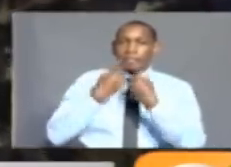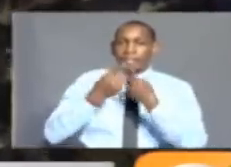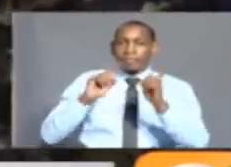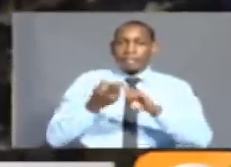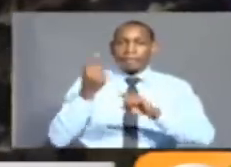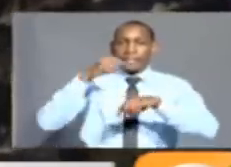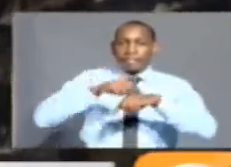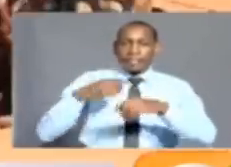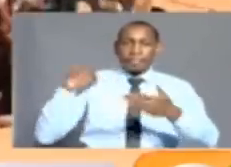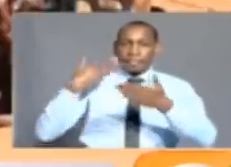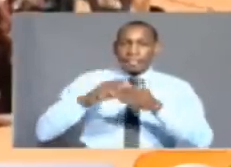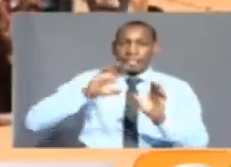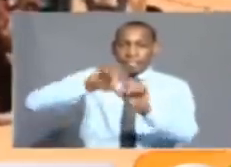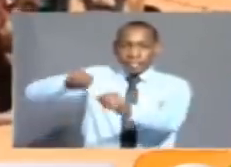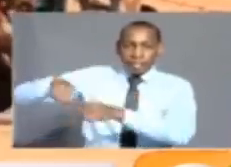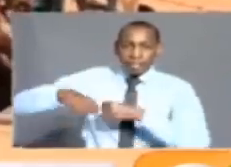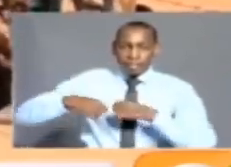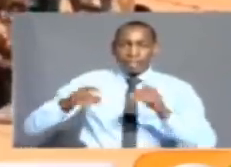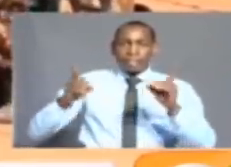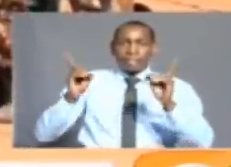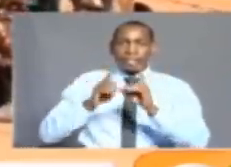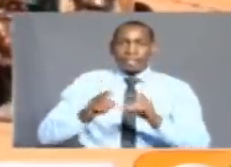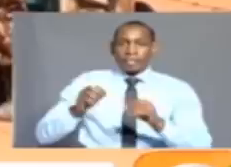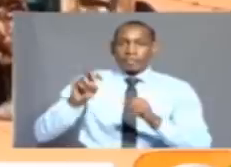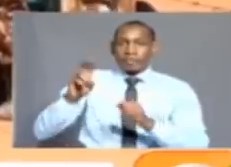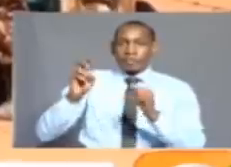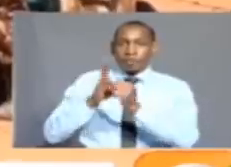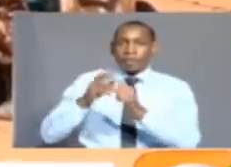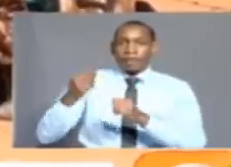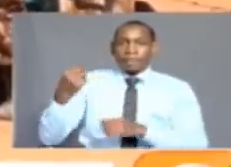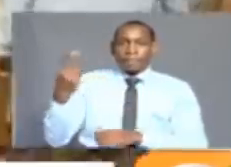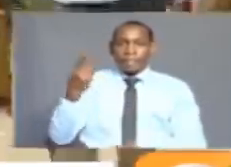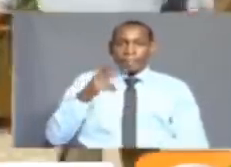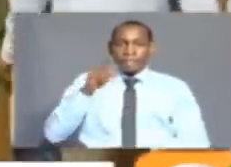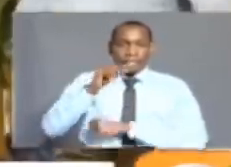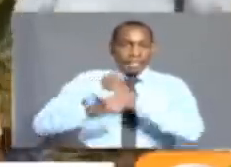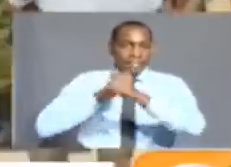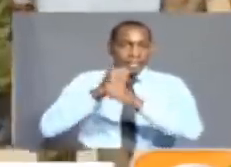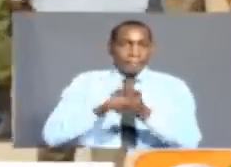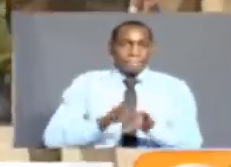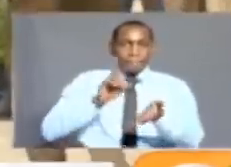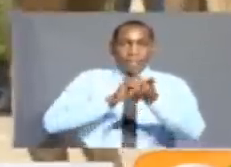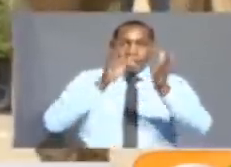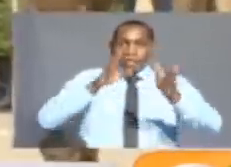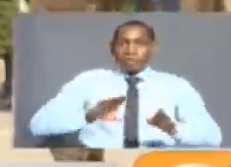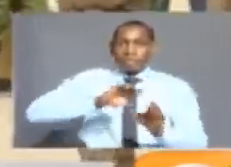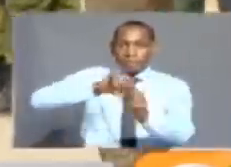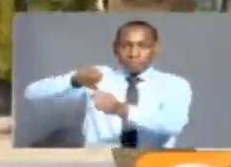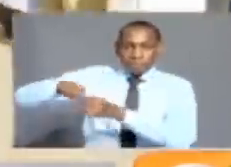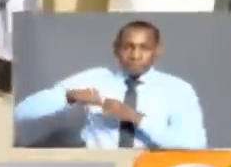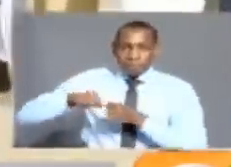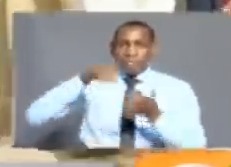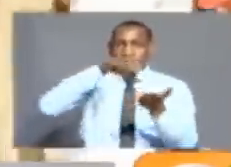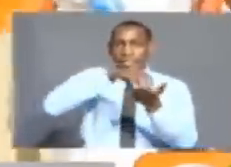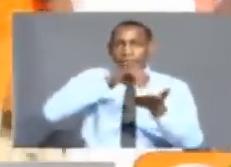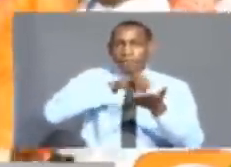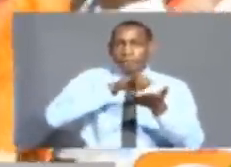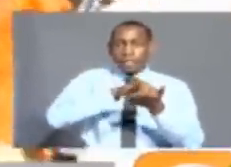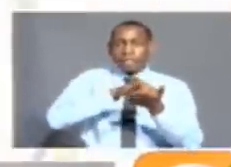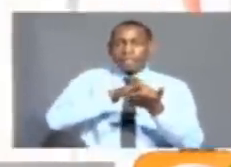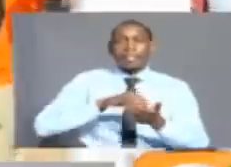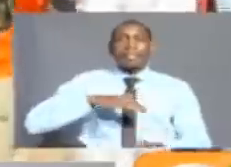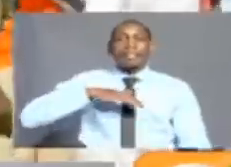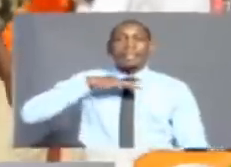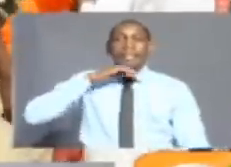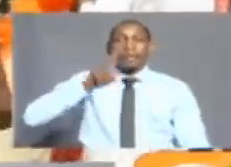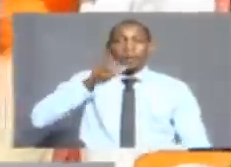kwanza tangu kuwateka nyara mnamo Aprili 12 mwaka huu. Madaktari hao walitekwa nyara katika tukio lililosababisha kifo